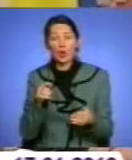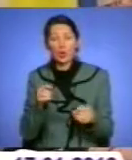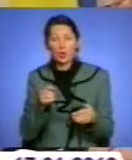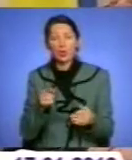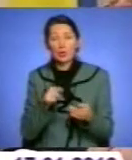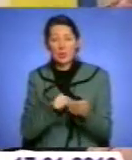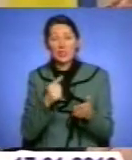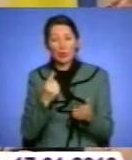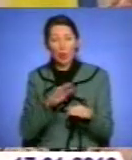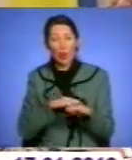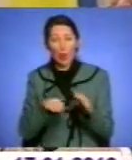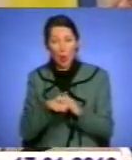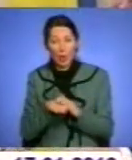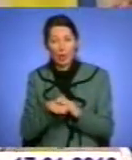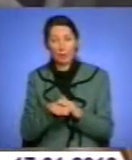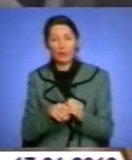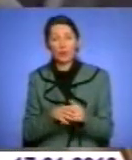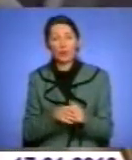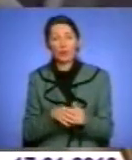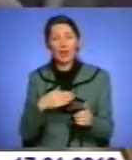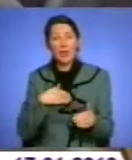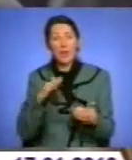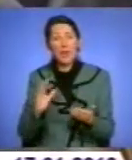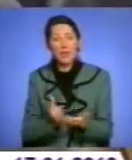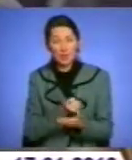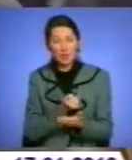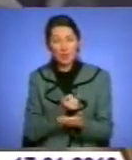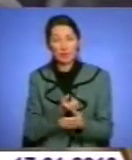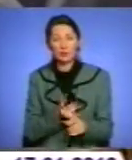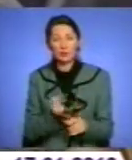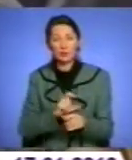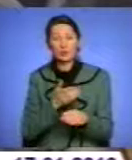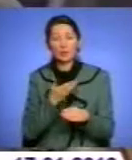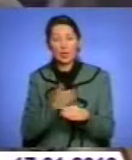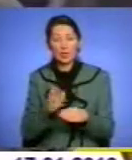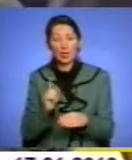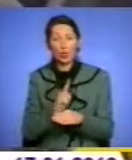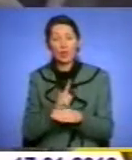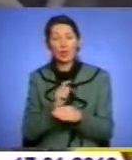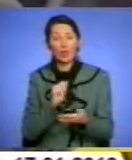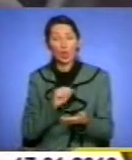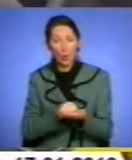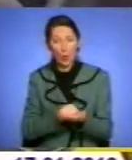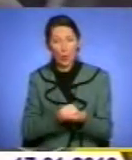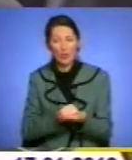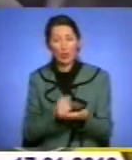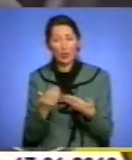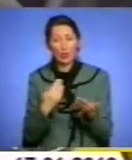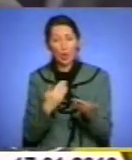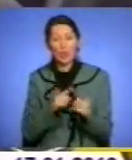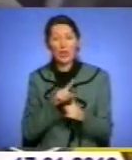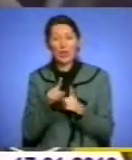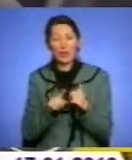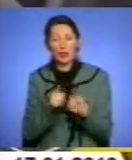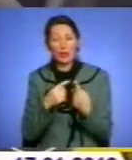базою і над подальшим впровадженням в життя. Нам вдалося переважно частину нормативних документів стосовно